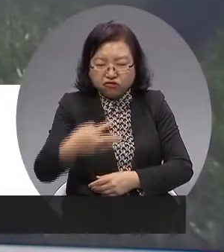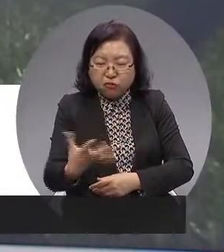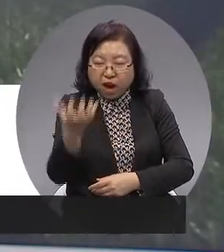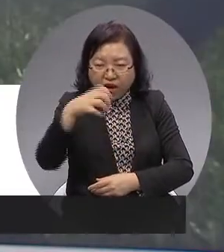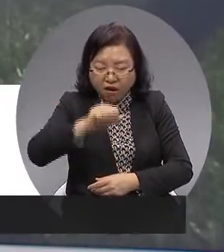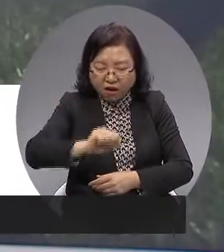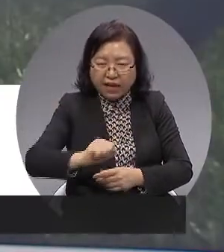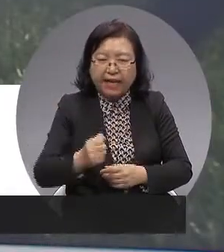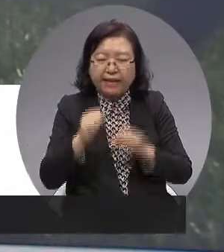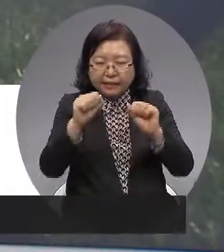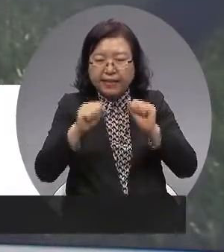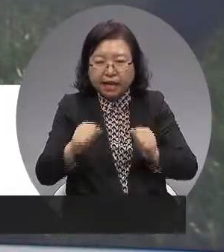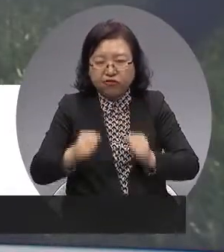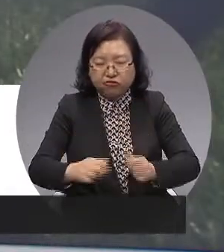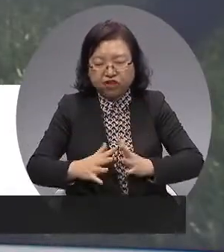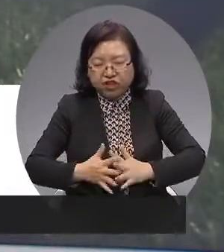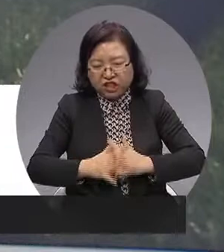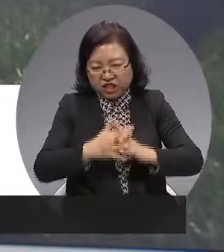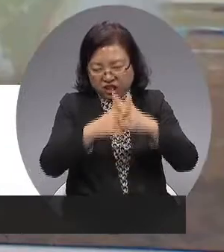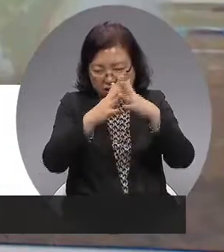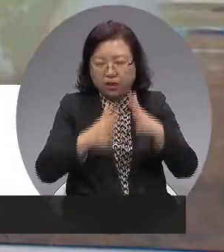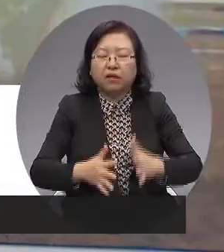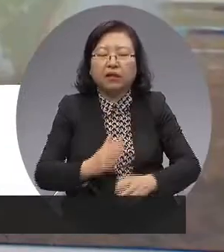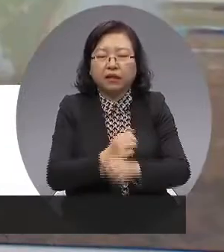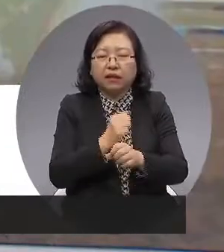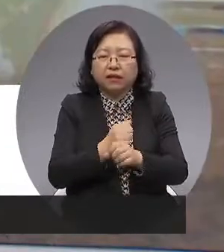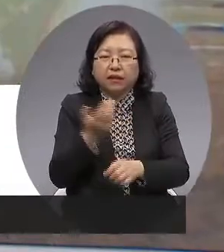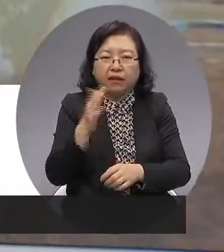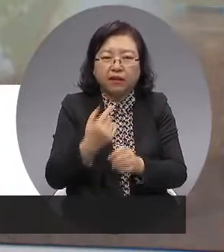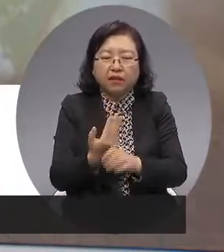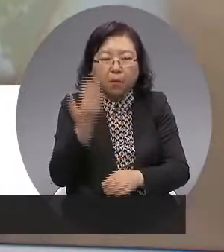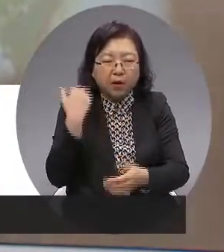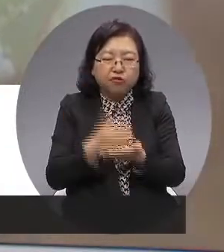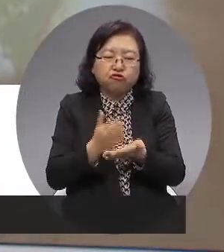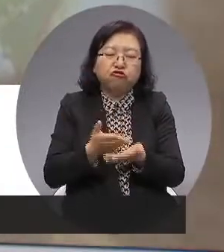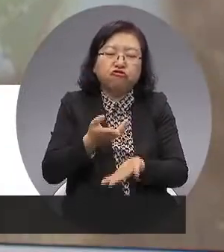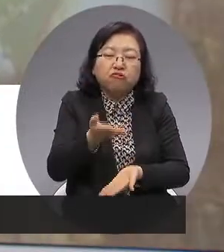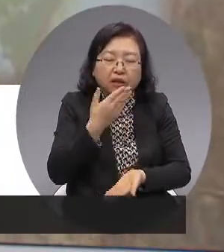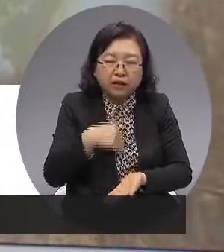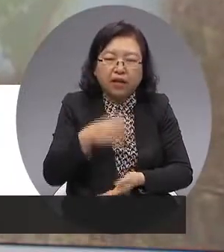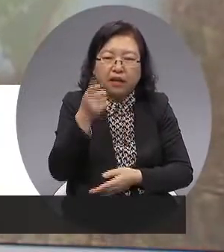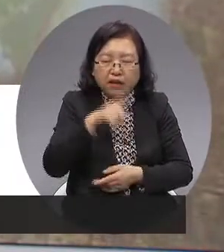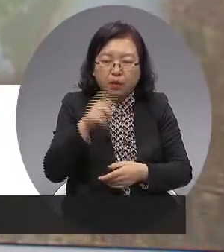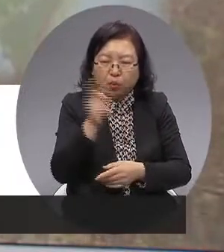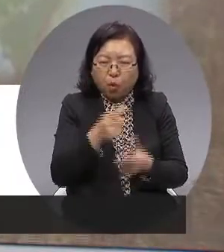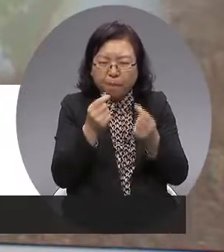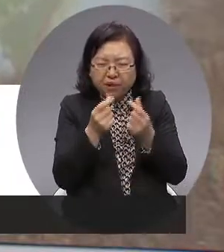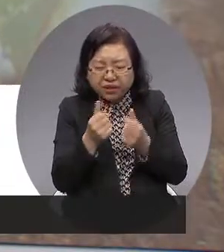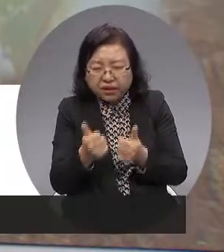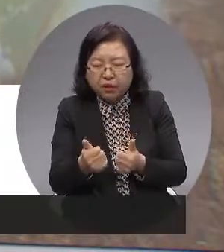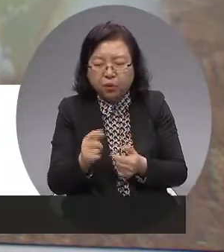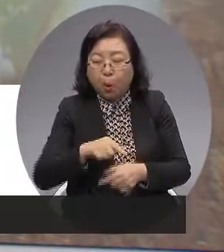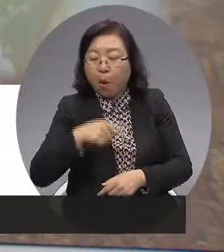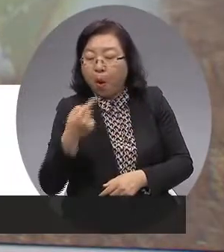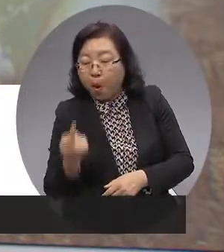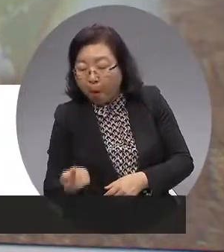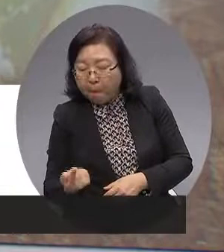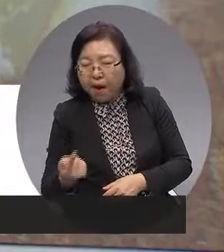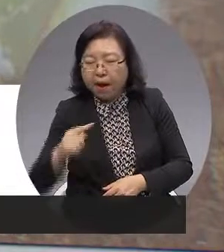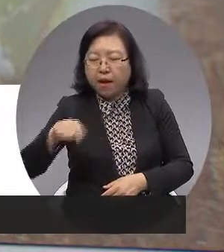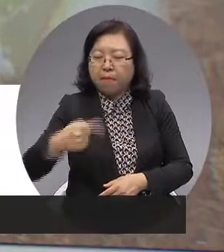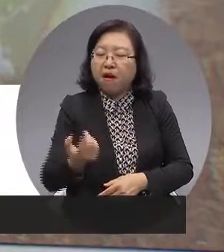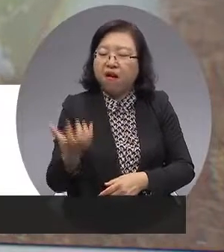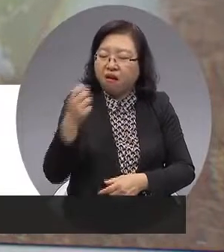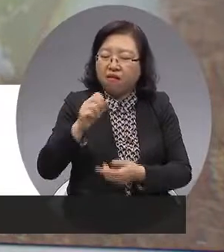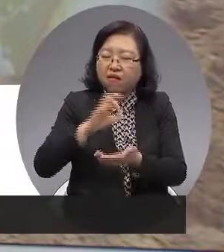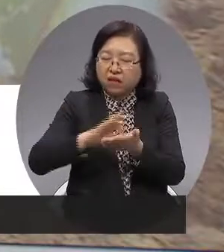보도 지난해 해드렸는데요. 이 반쪽짜리 사업을 청주시가 또 강행했습니다. 이 바로 옆에 100억 원